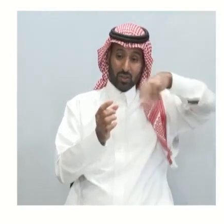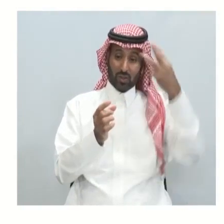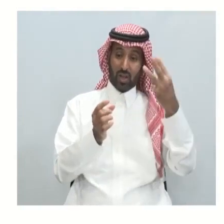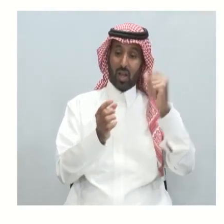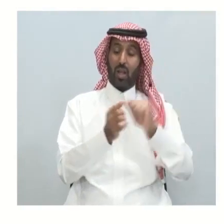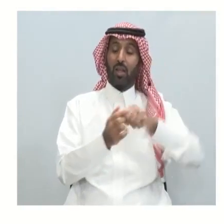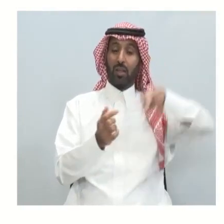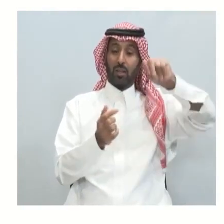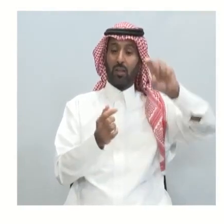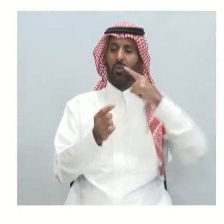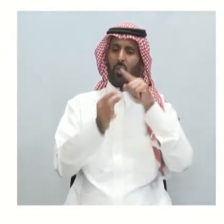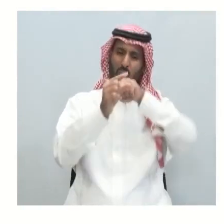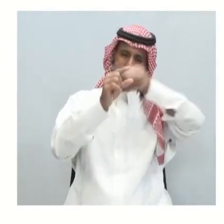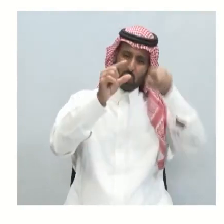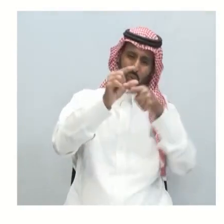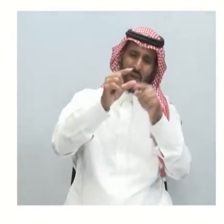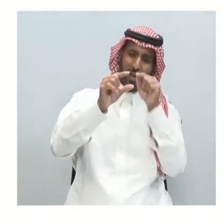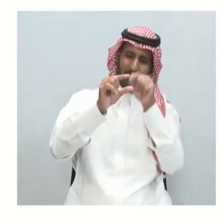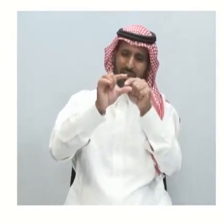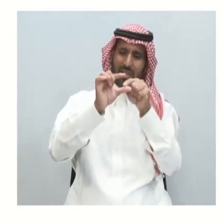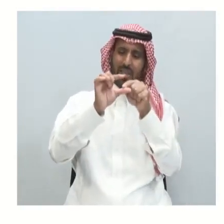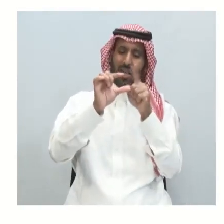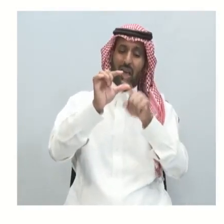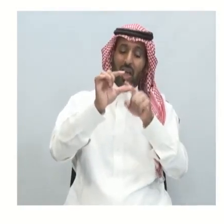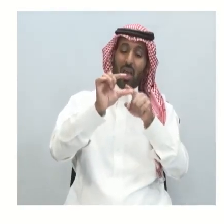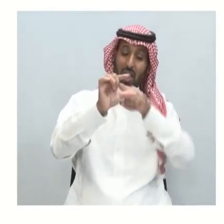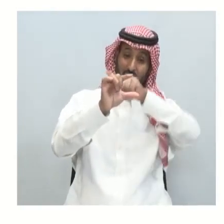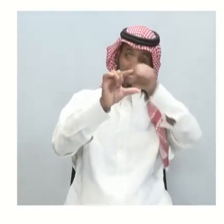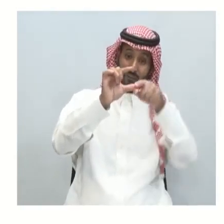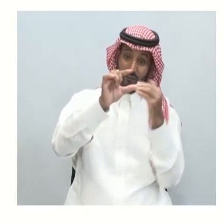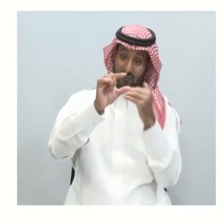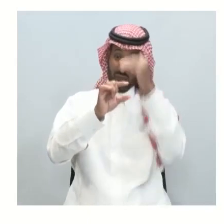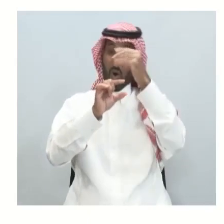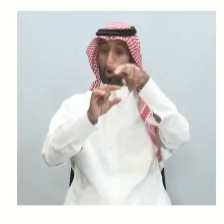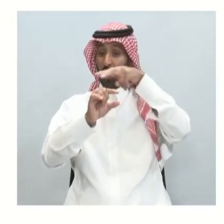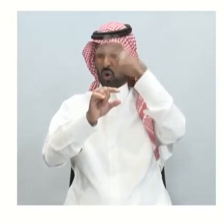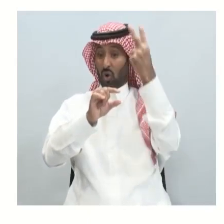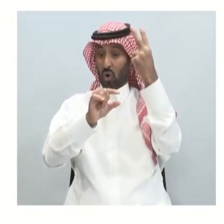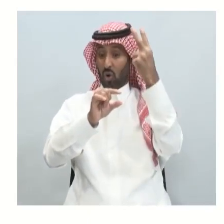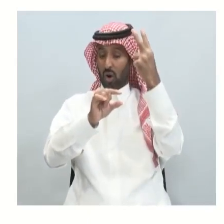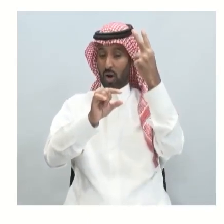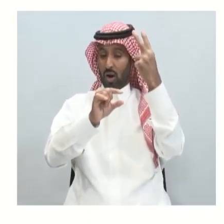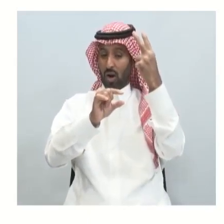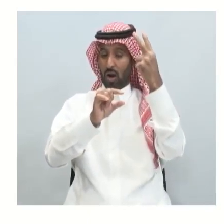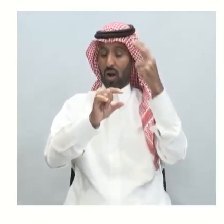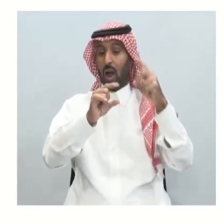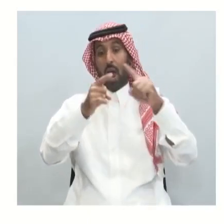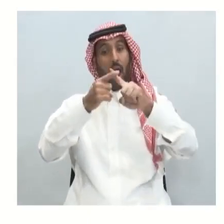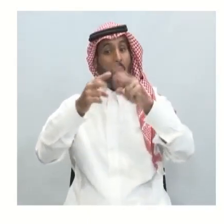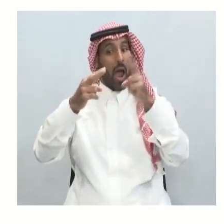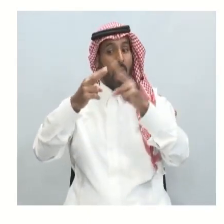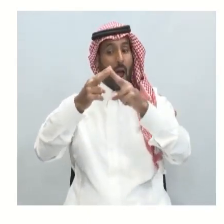النيتروجين فيه مركزيه لاحظ معي يوجد فوق زوج هنا الشحنه